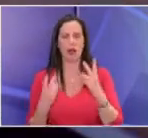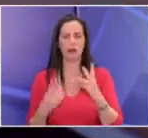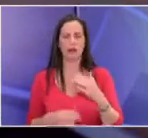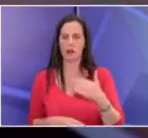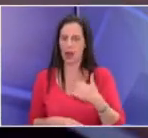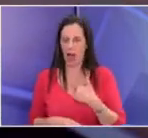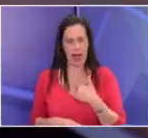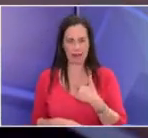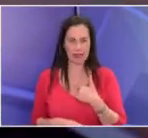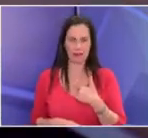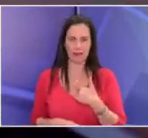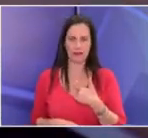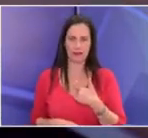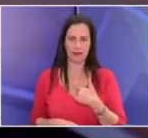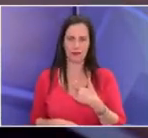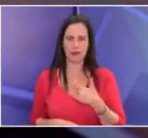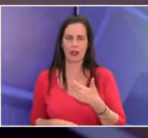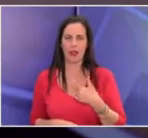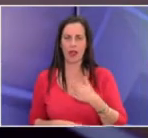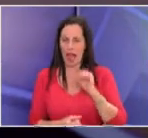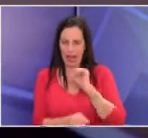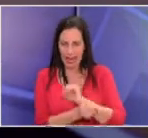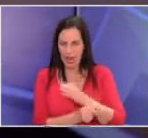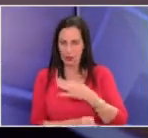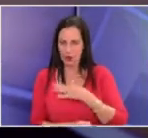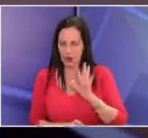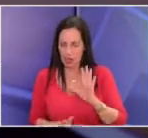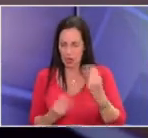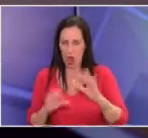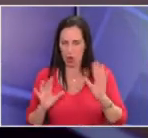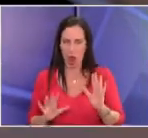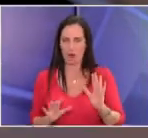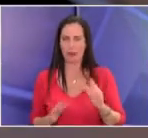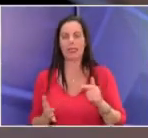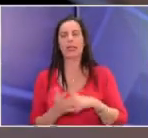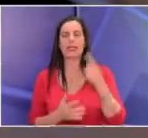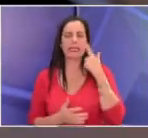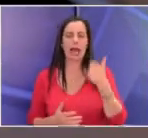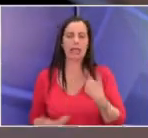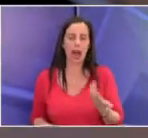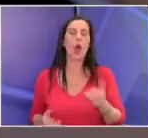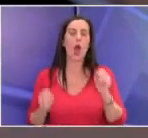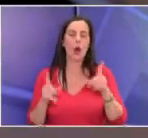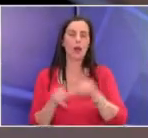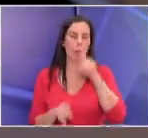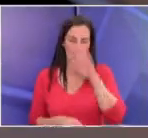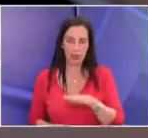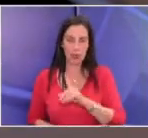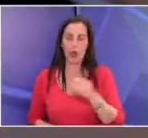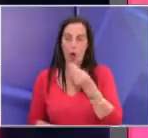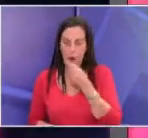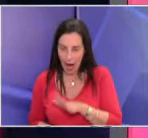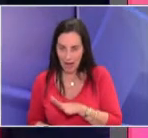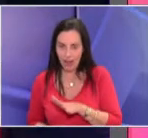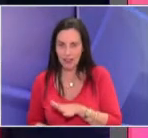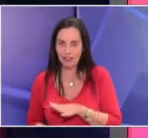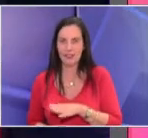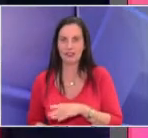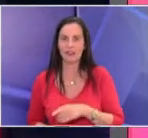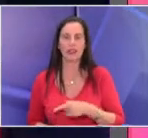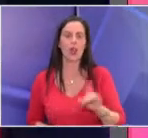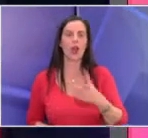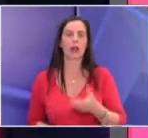בטוויטר, השאלות שלכם יגיעו אליי לאוזן, ואנחנו נדבר עם הפאנליסטים. בשבוע שעבר הכריזה מדינת ישראל